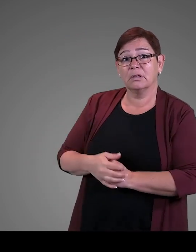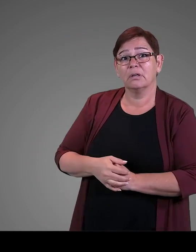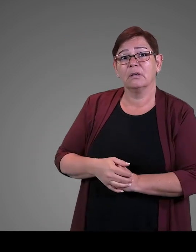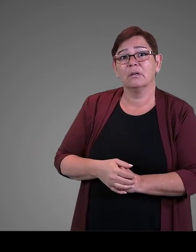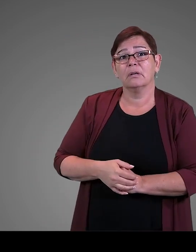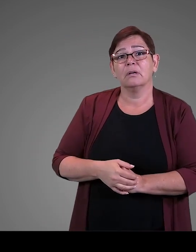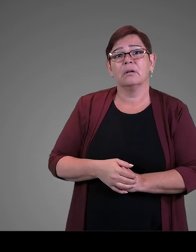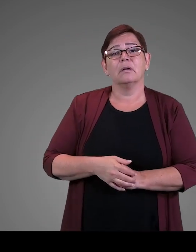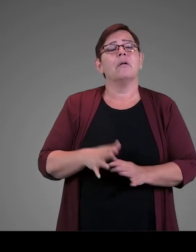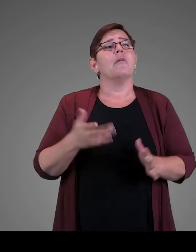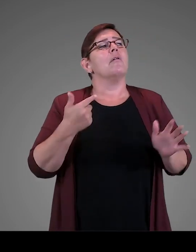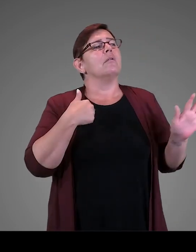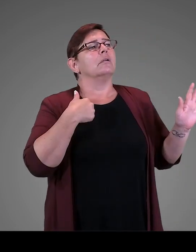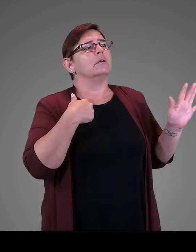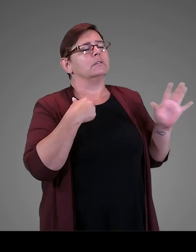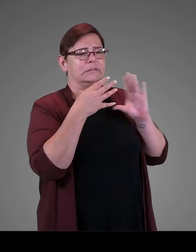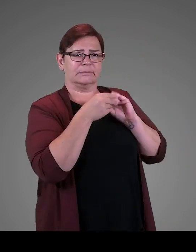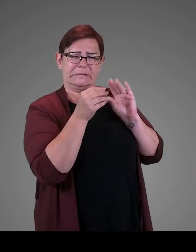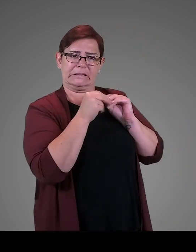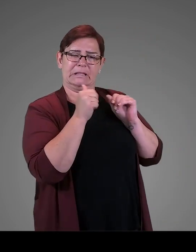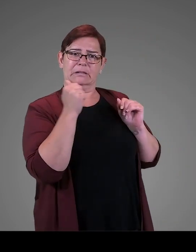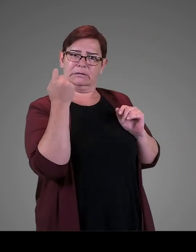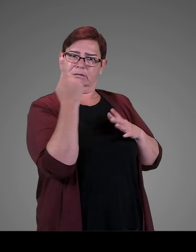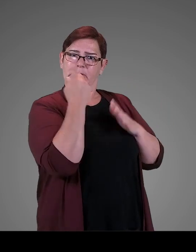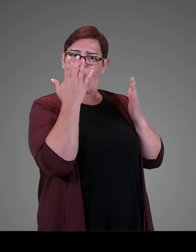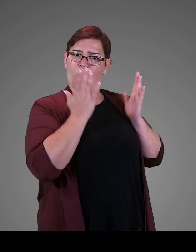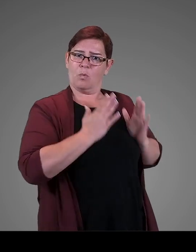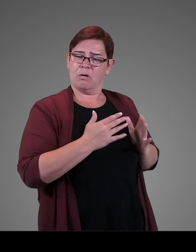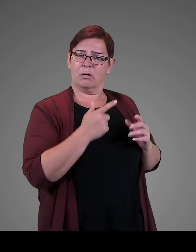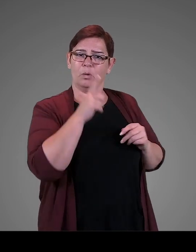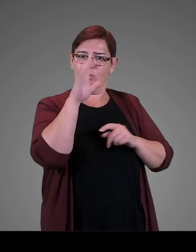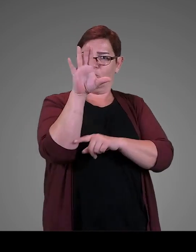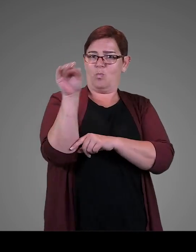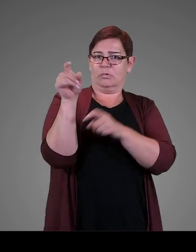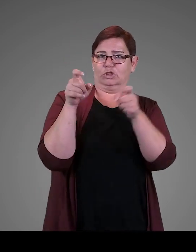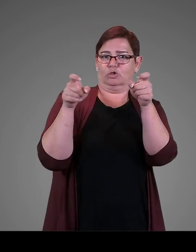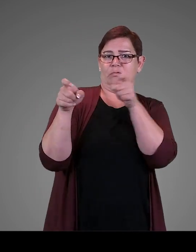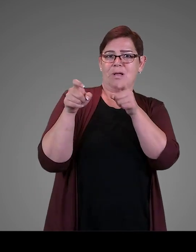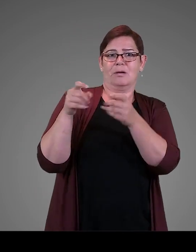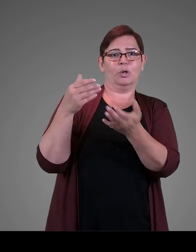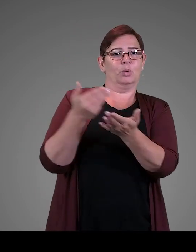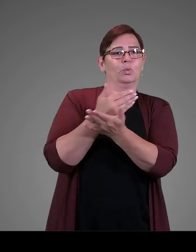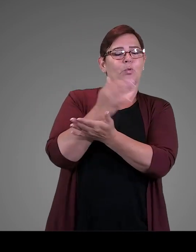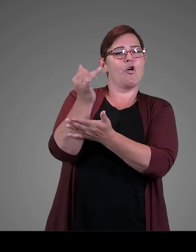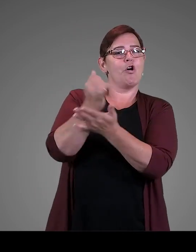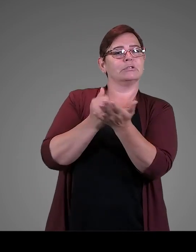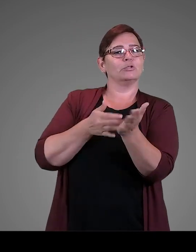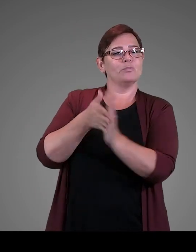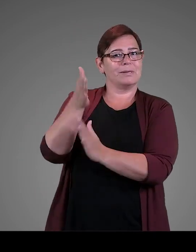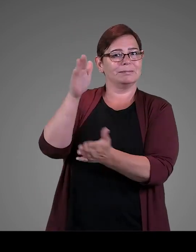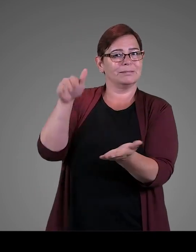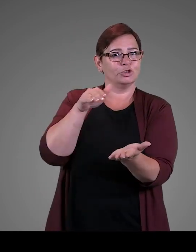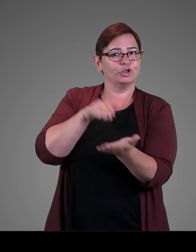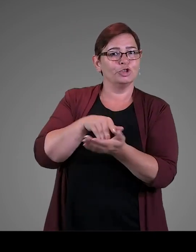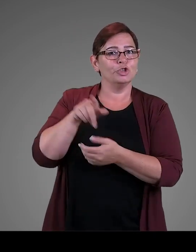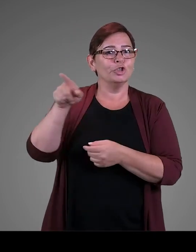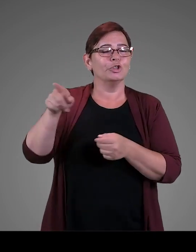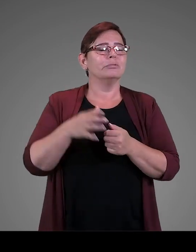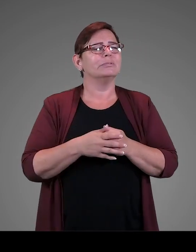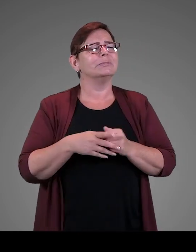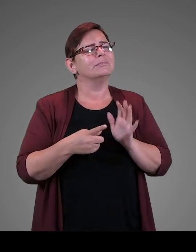d'artistes. Mais il y a des fois, j'ai l'impression qu'on essaie de tout faire, puis qu'on...